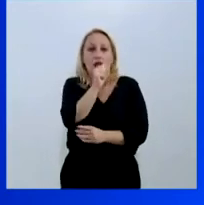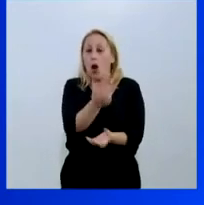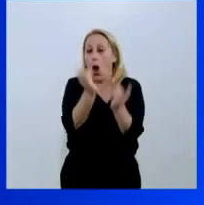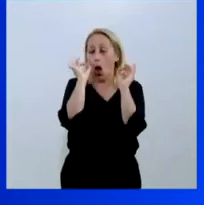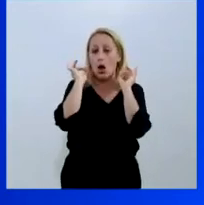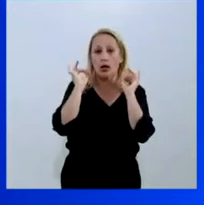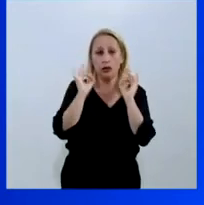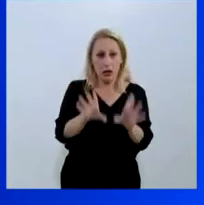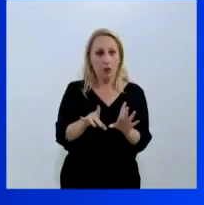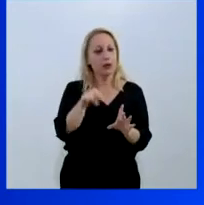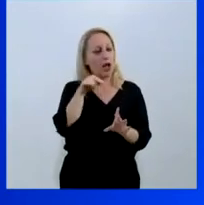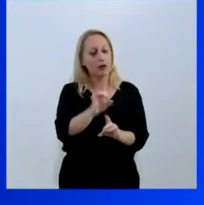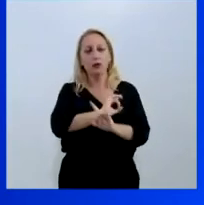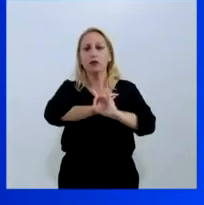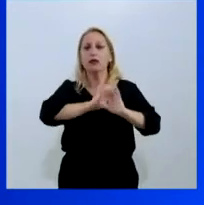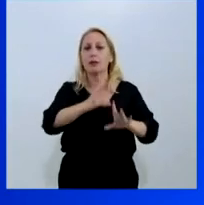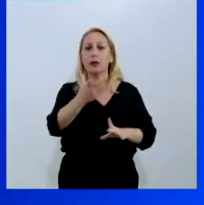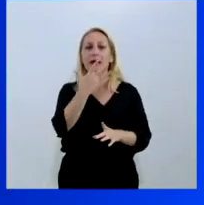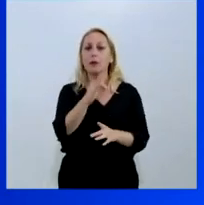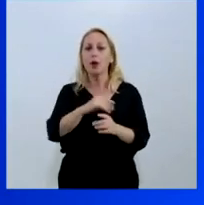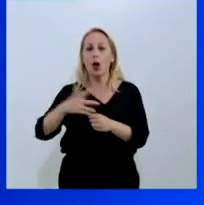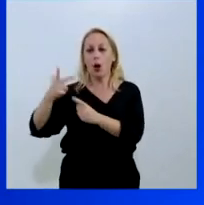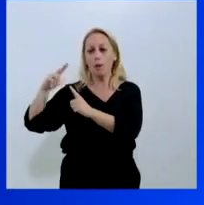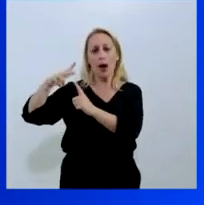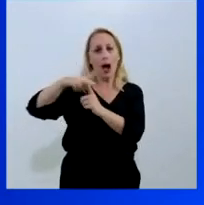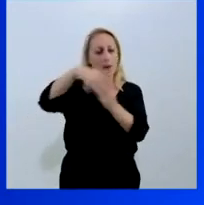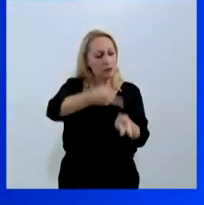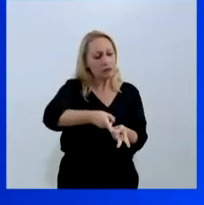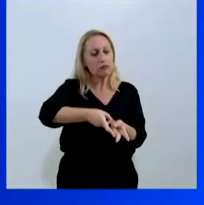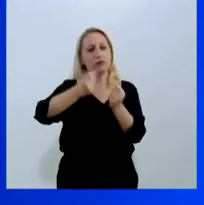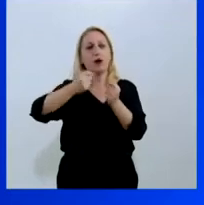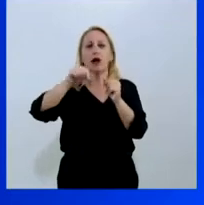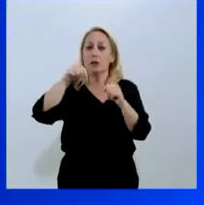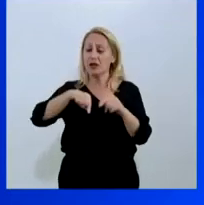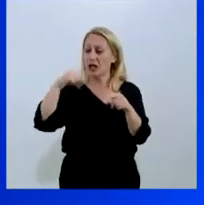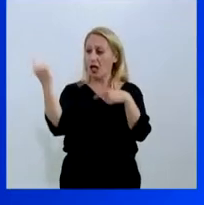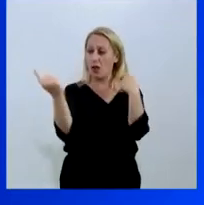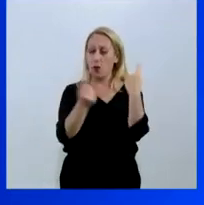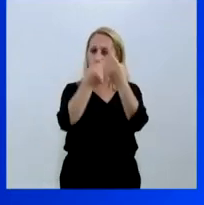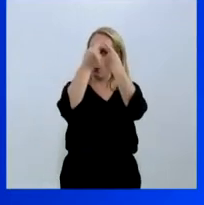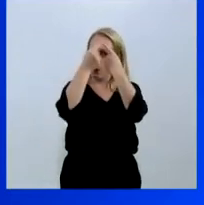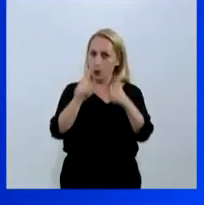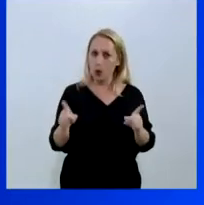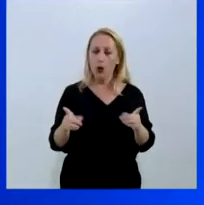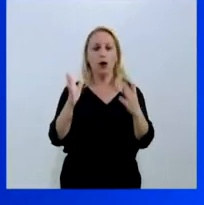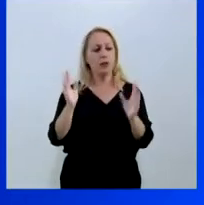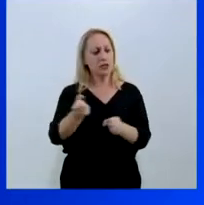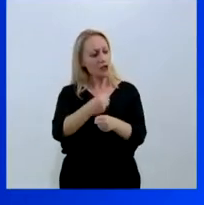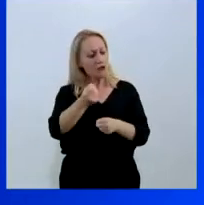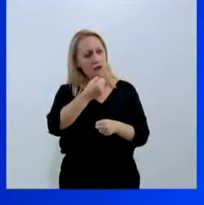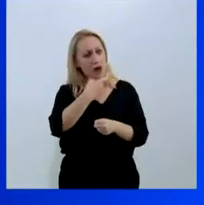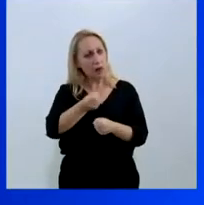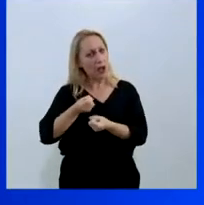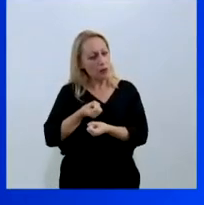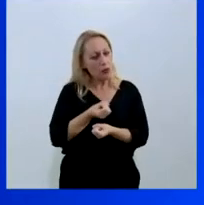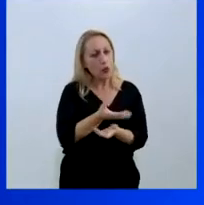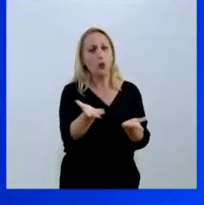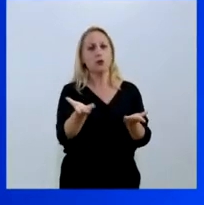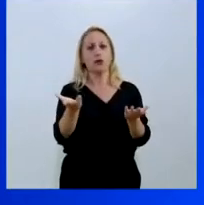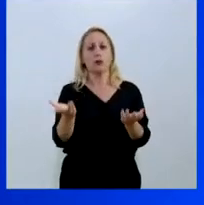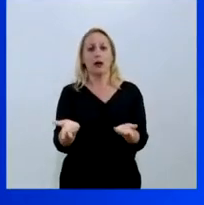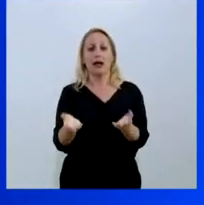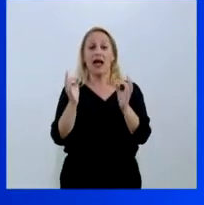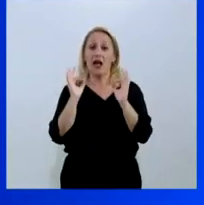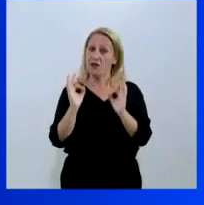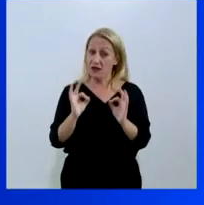ή συμπολίτης μας ο οποίος να μην του μπορέσαμε να του παράσχουμε σε εξαιρετικά αντίξωες συνθήκες η ιατροφαρμακευτική περίθαλψη. Προφανώς υπήρξε πολύ